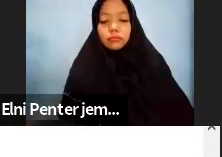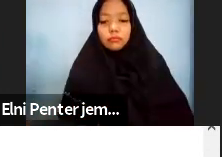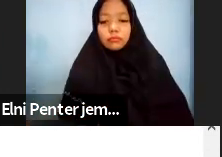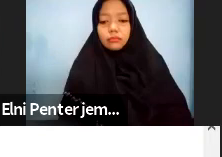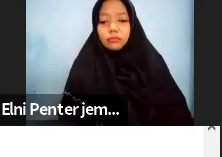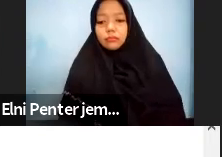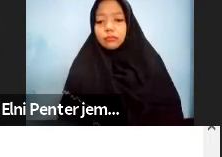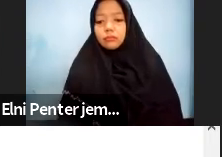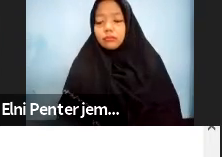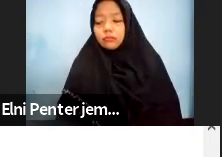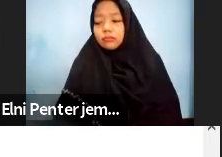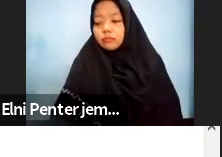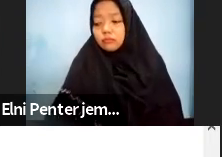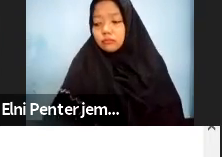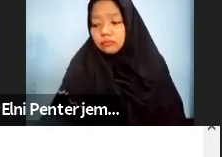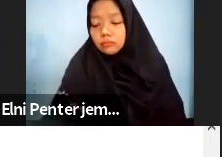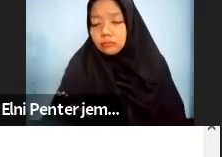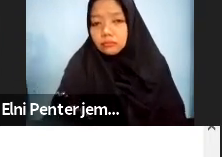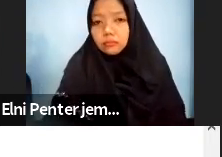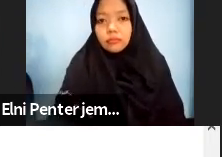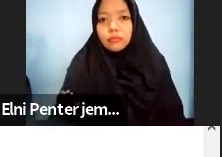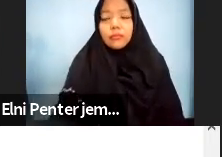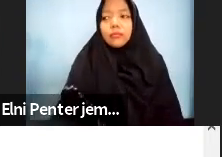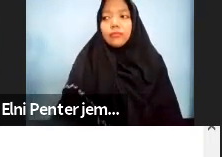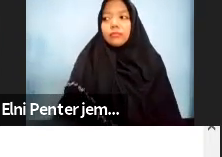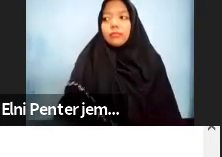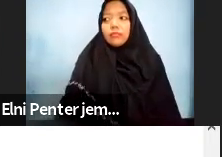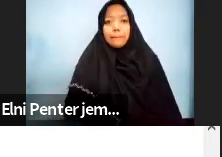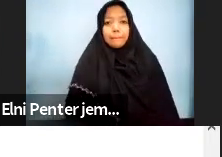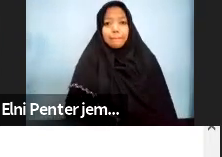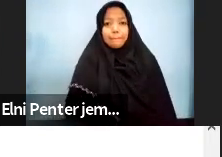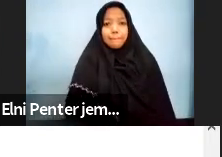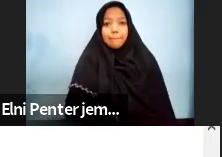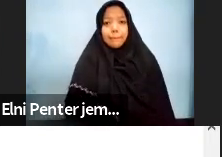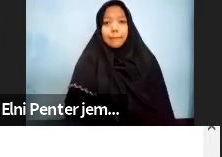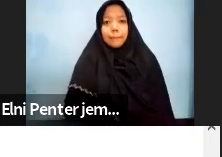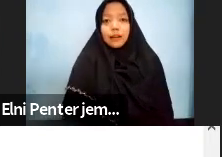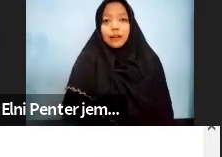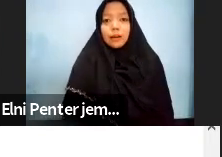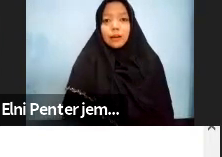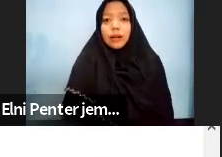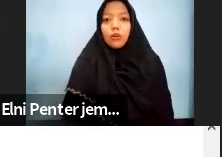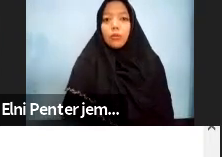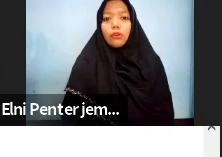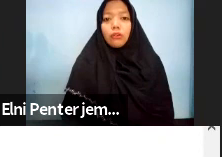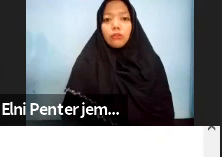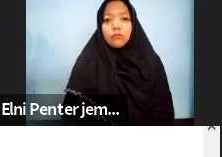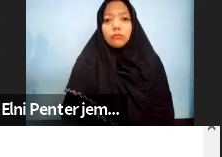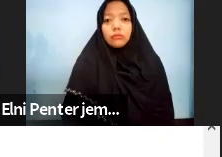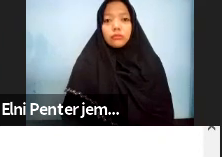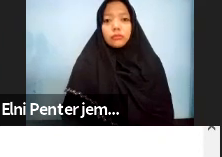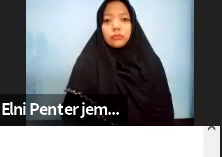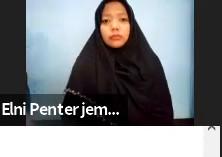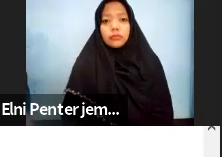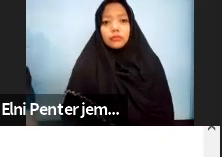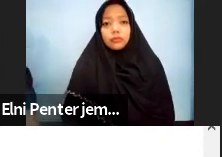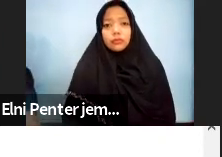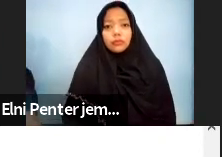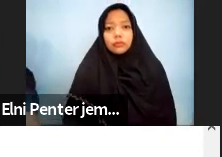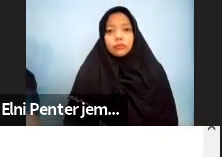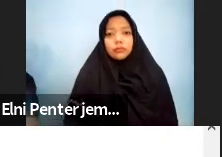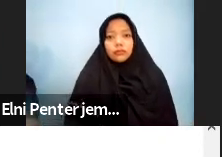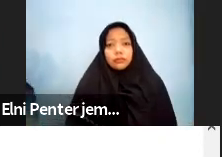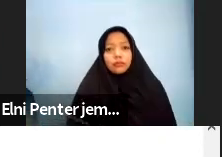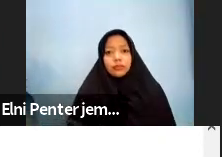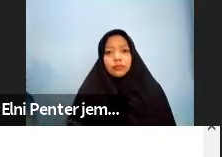Nah ya Ya terima kasih Bu maaf ya terlepas Jadi kalau digelar Iya tadi Kalau digelar ya ini